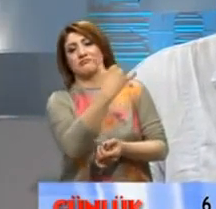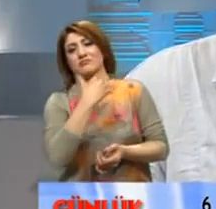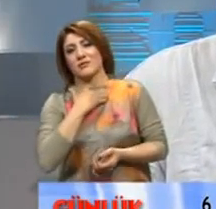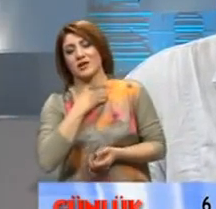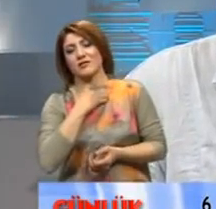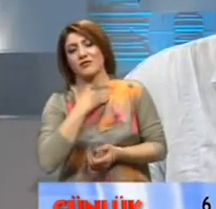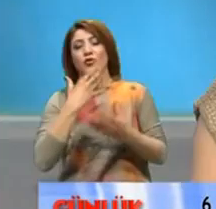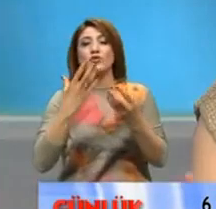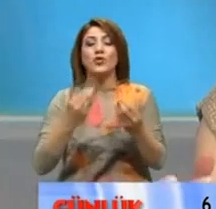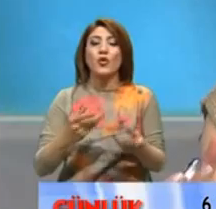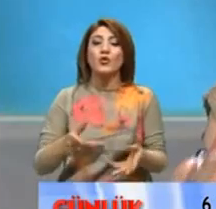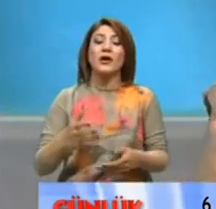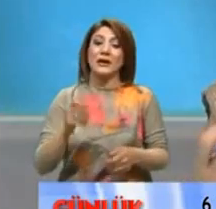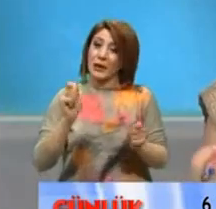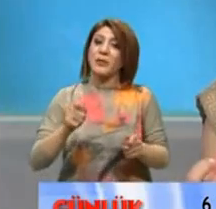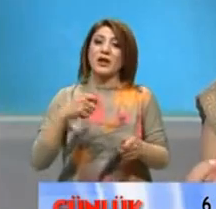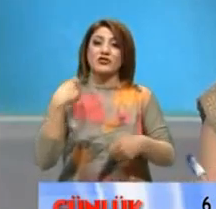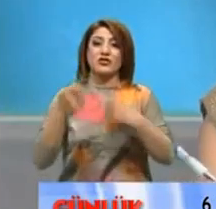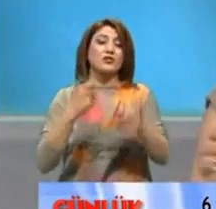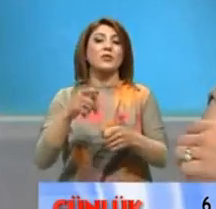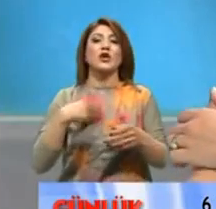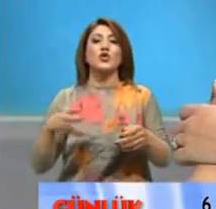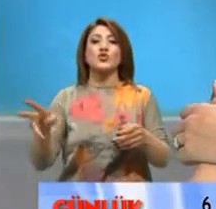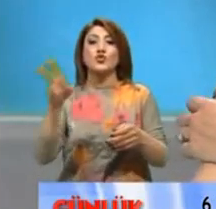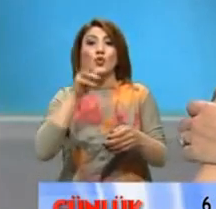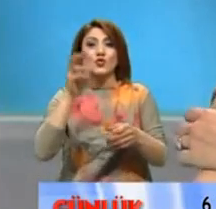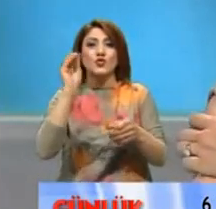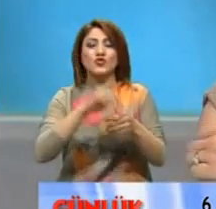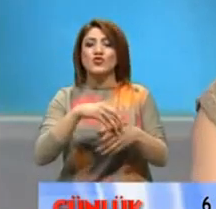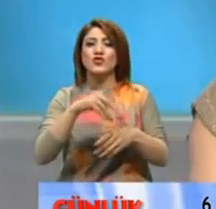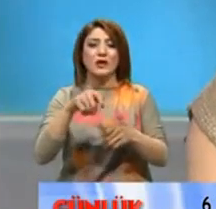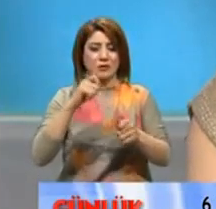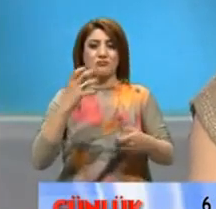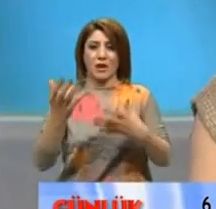randevu veriyoruz. Yapılan çalışmaların sonuçlarını almaya başladık mı?